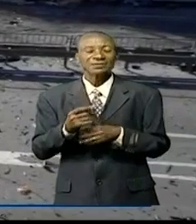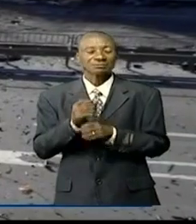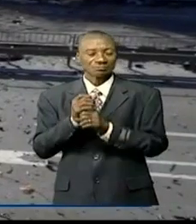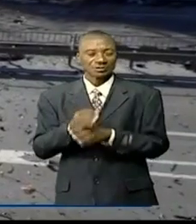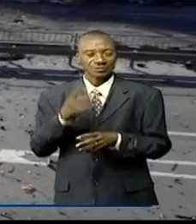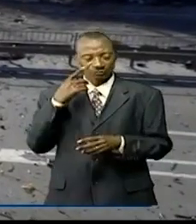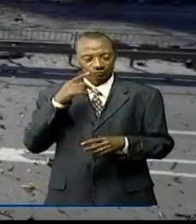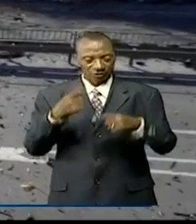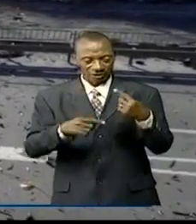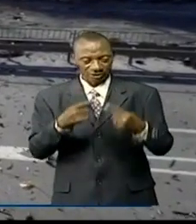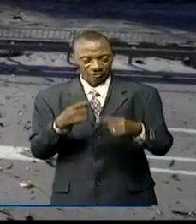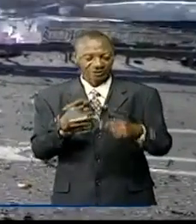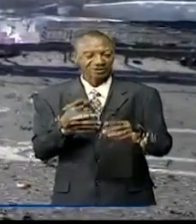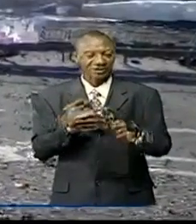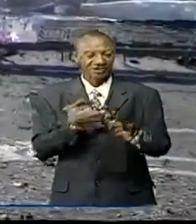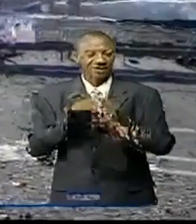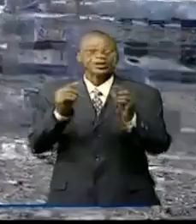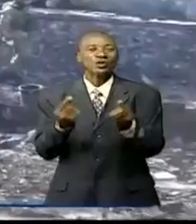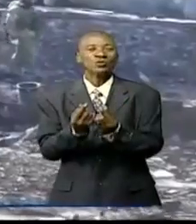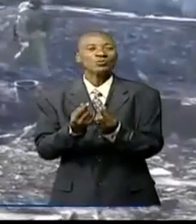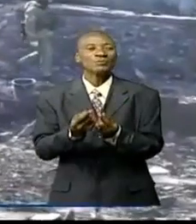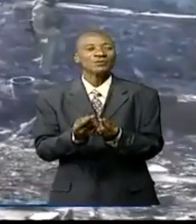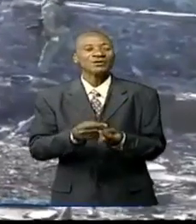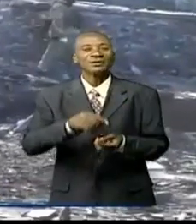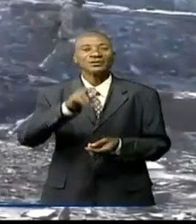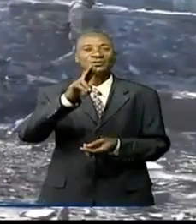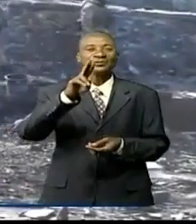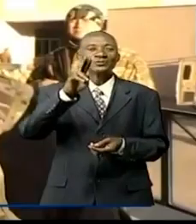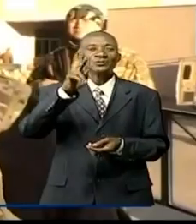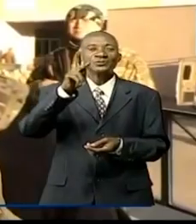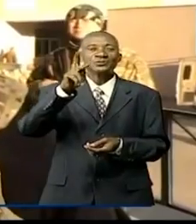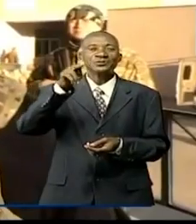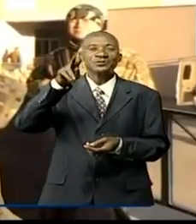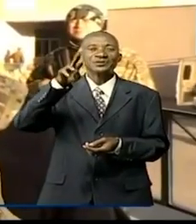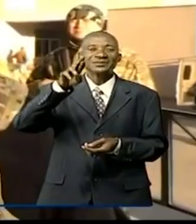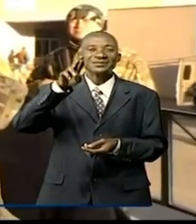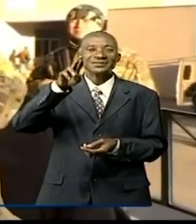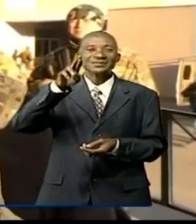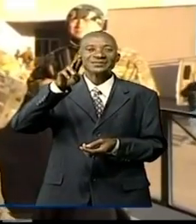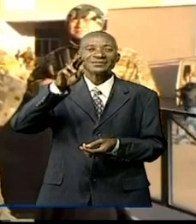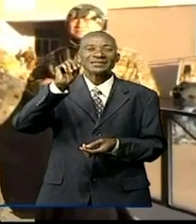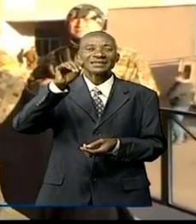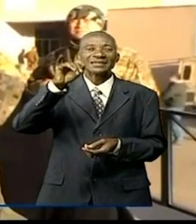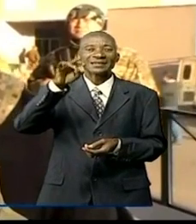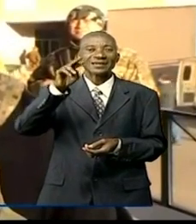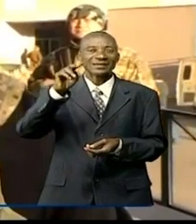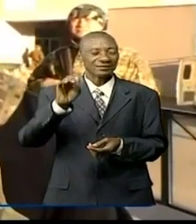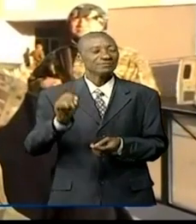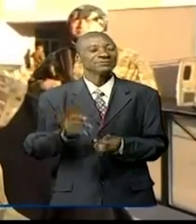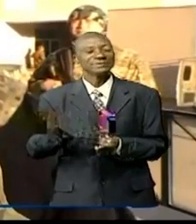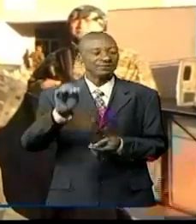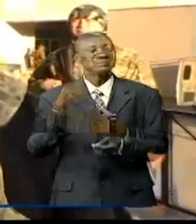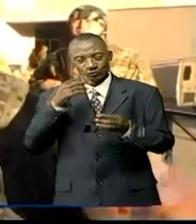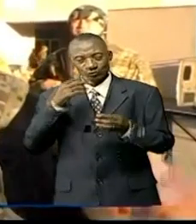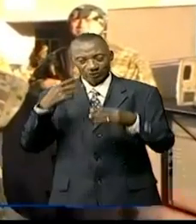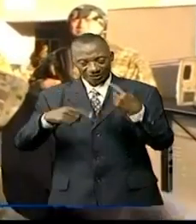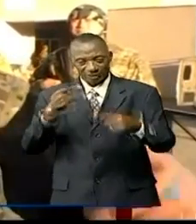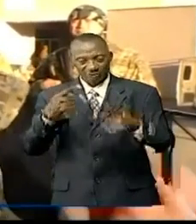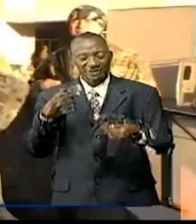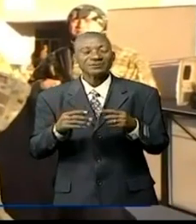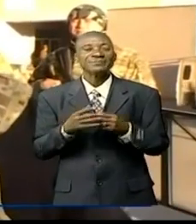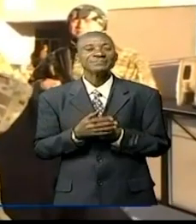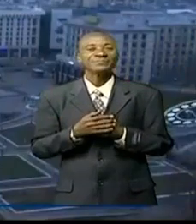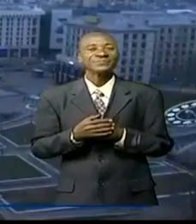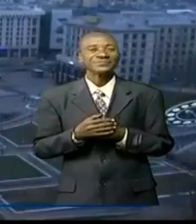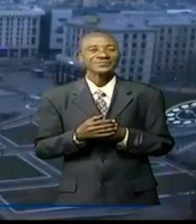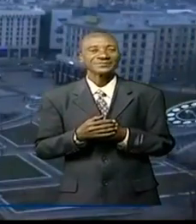Offre pas totalement rejetée par l'Ukraine, qui exige un autre lieu pour se pourparler, considérant la Biélorussie comme base arrière de l'invasion